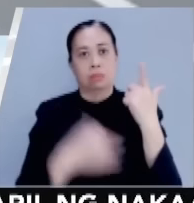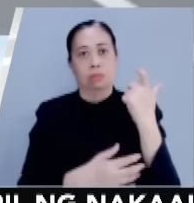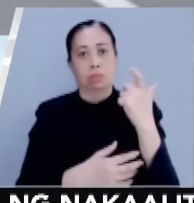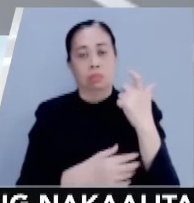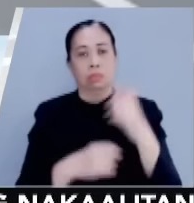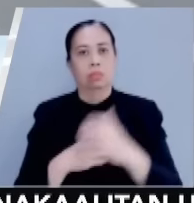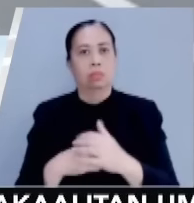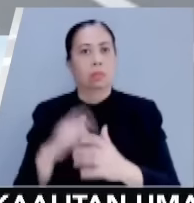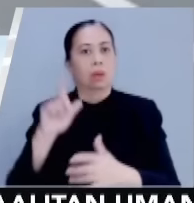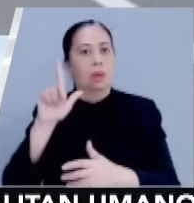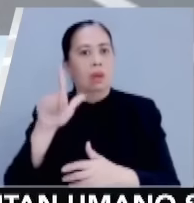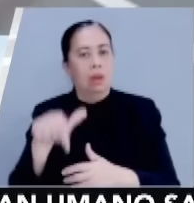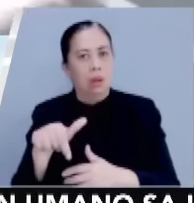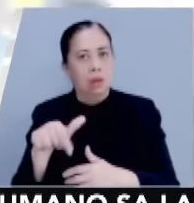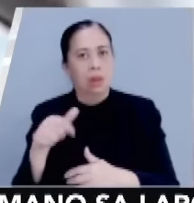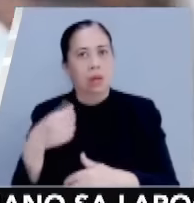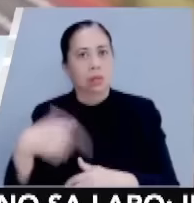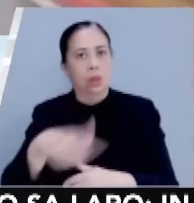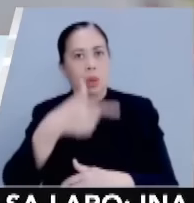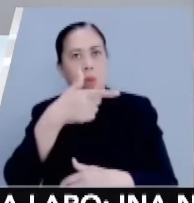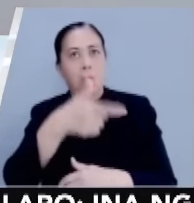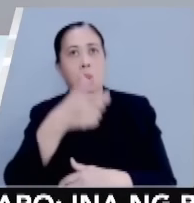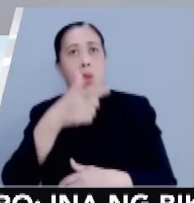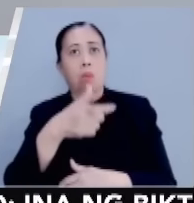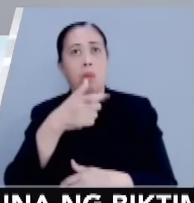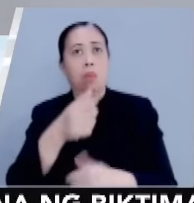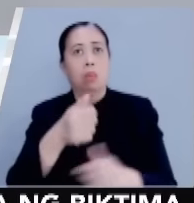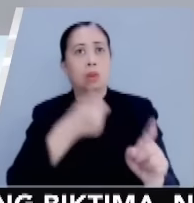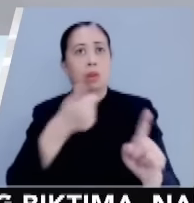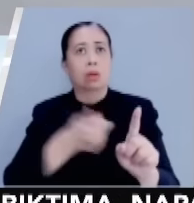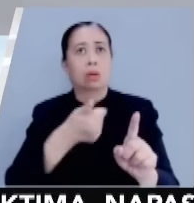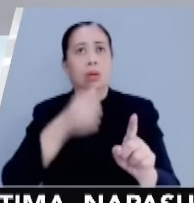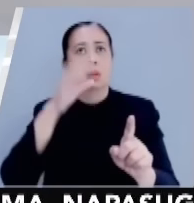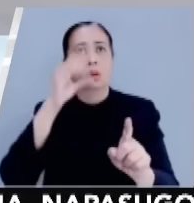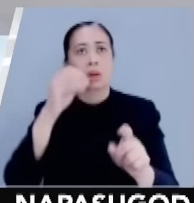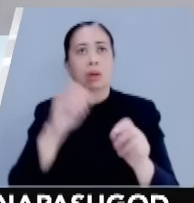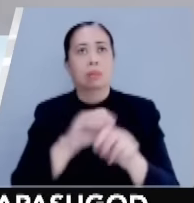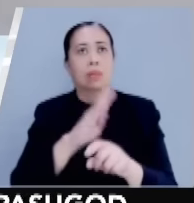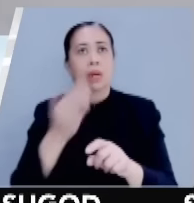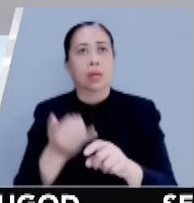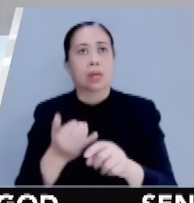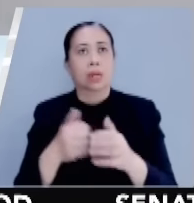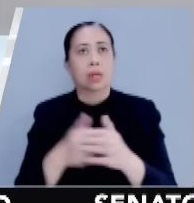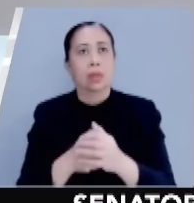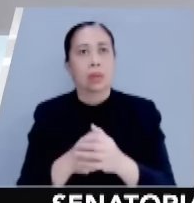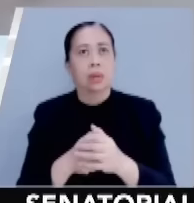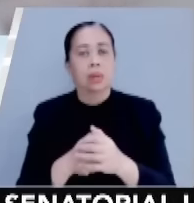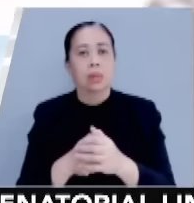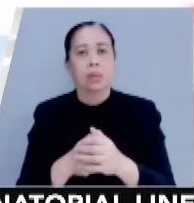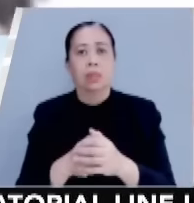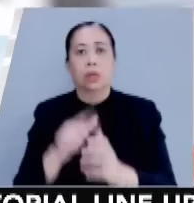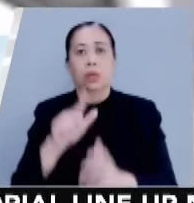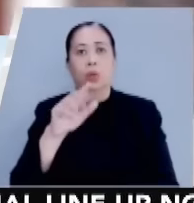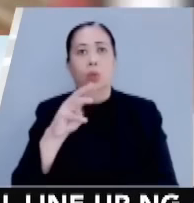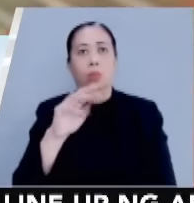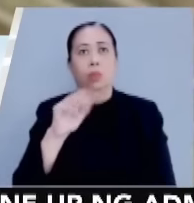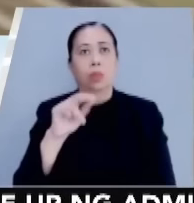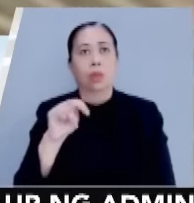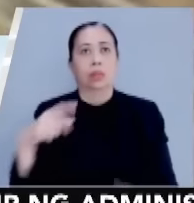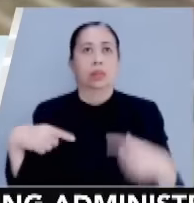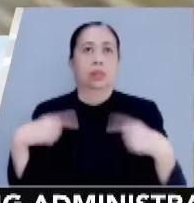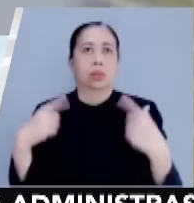Maya-maya, pinaputukan niya ang hinahabol na lalaki sa may barangay Maytalang 1, Lumban, Laguna. Buti't nakaiwas